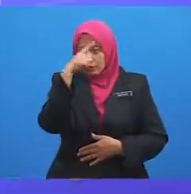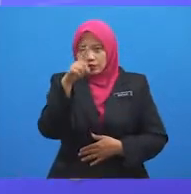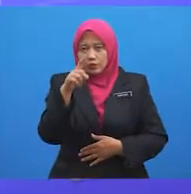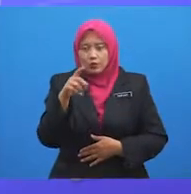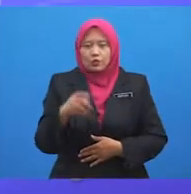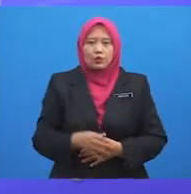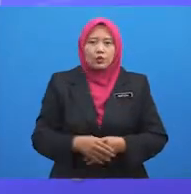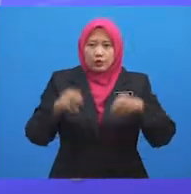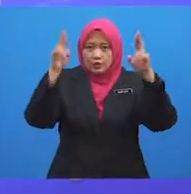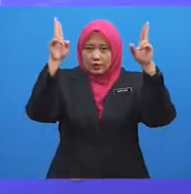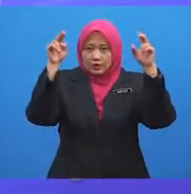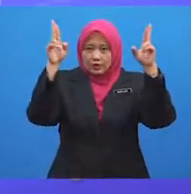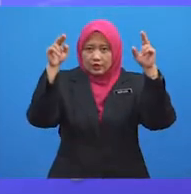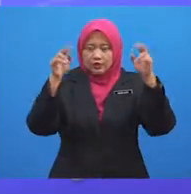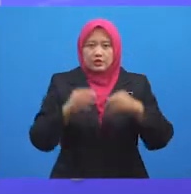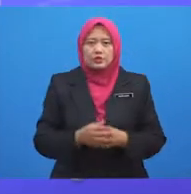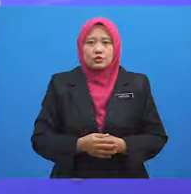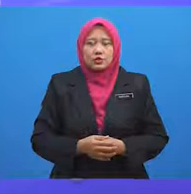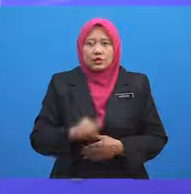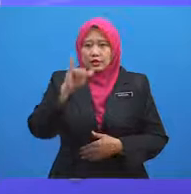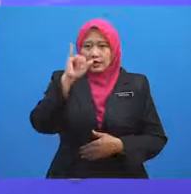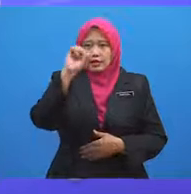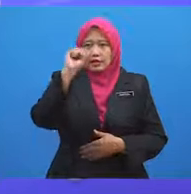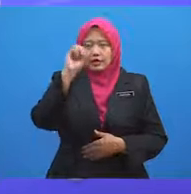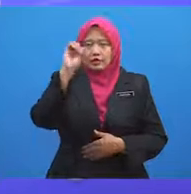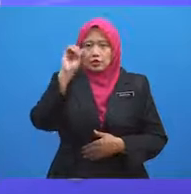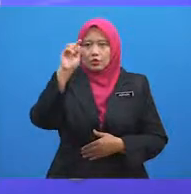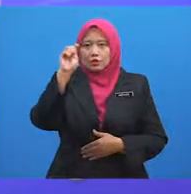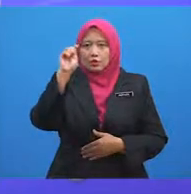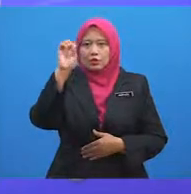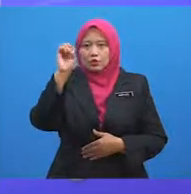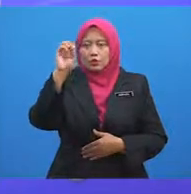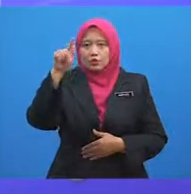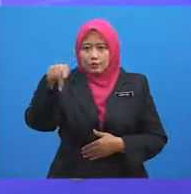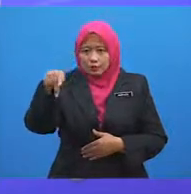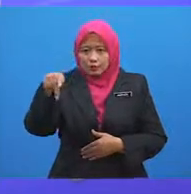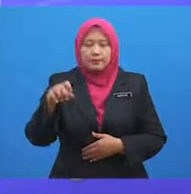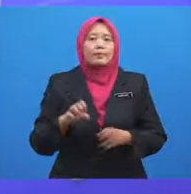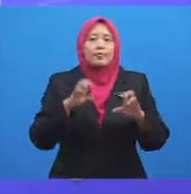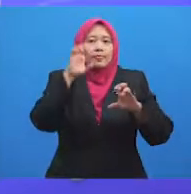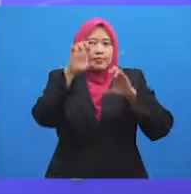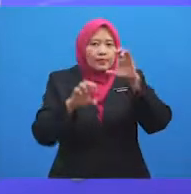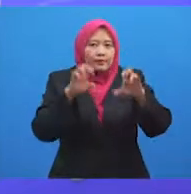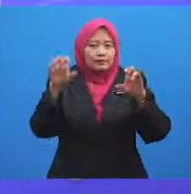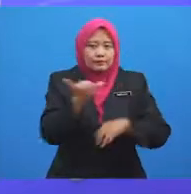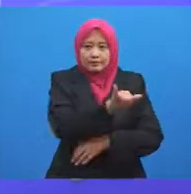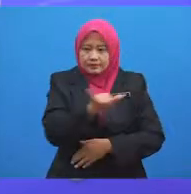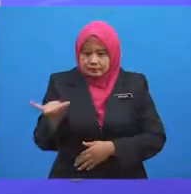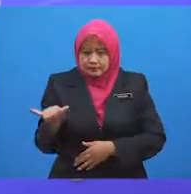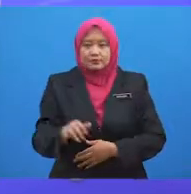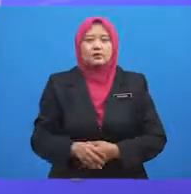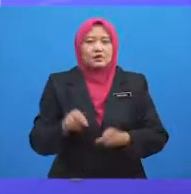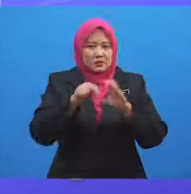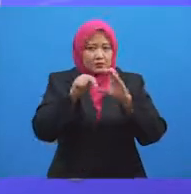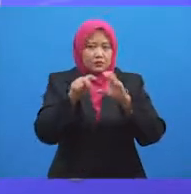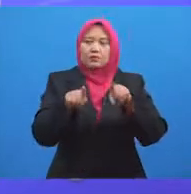tajuk 8.3 isotop yang merupakan subtopik bab 8